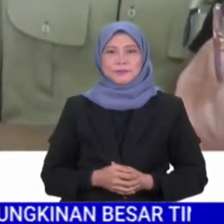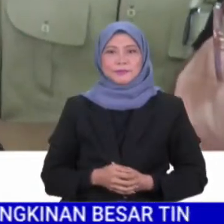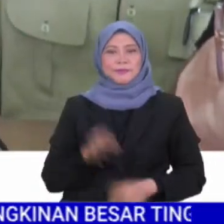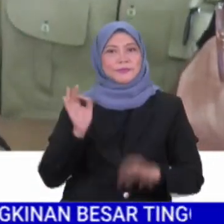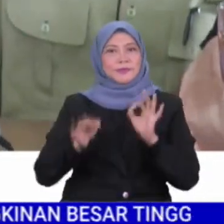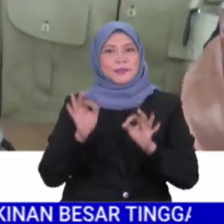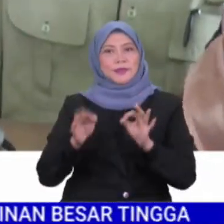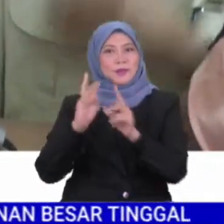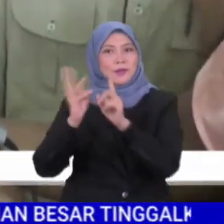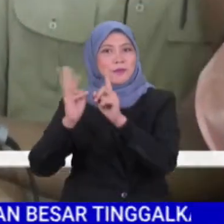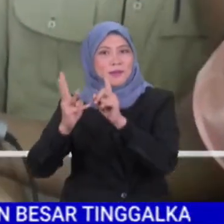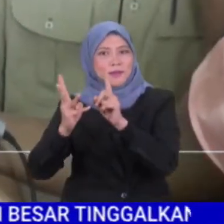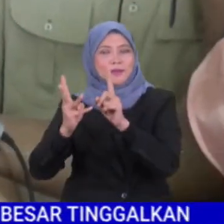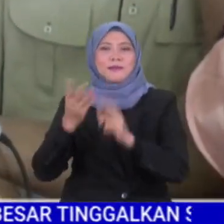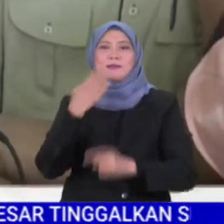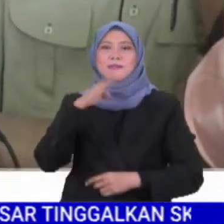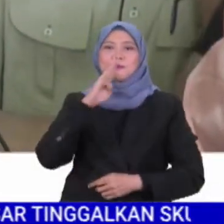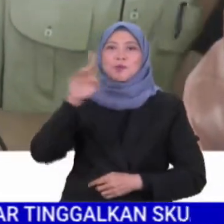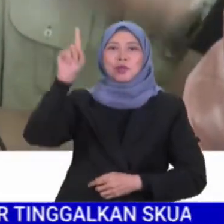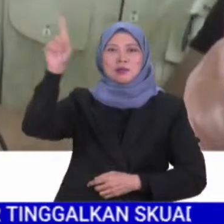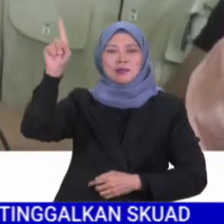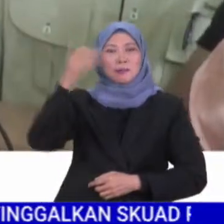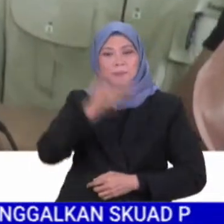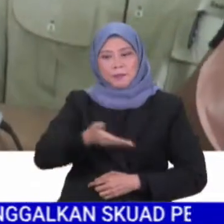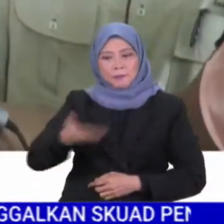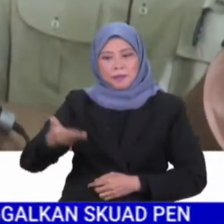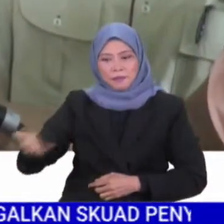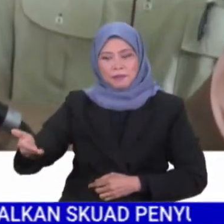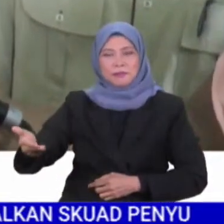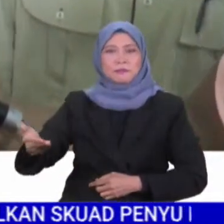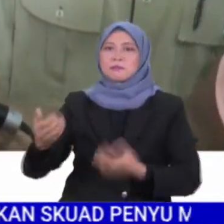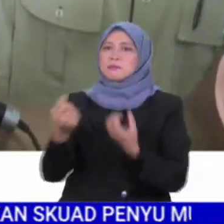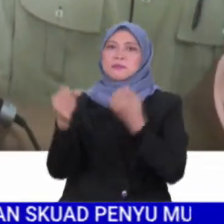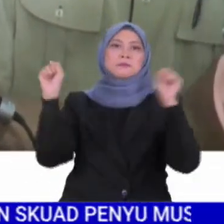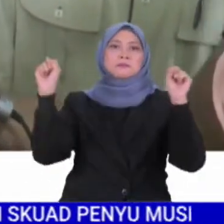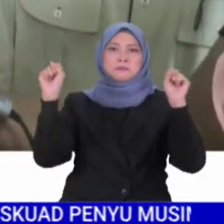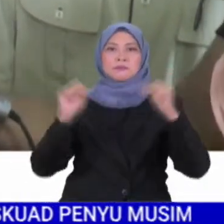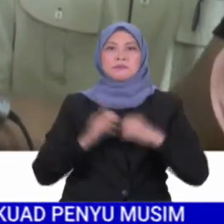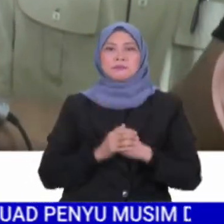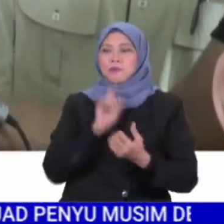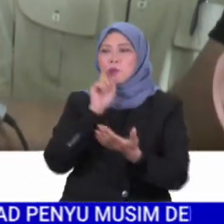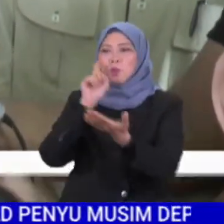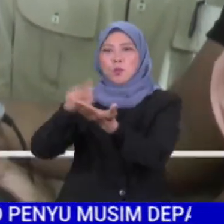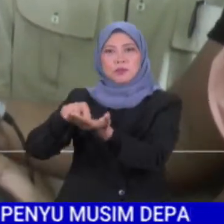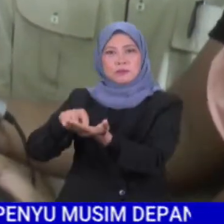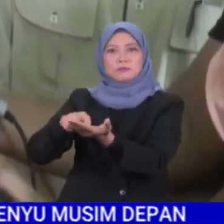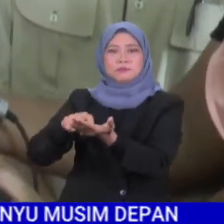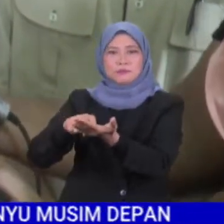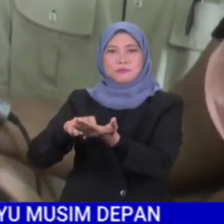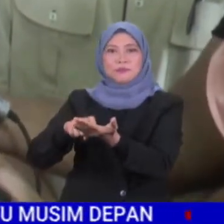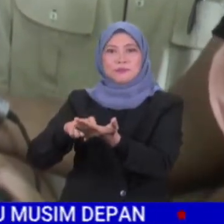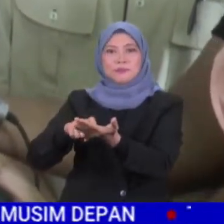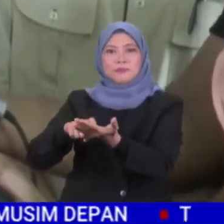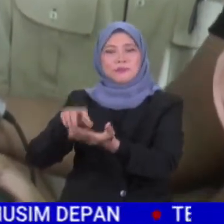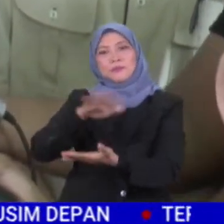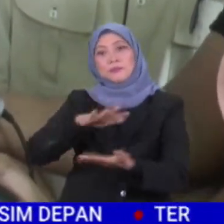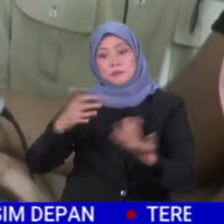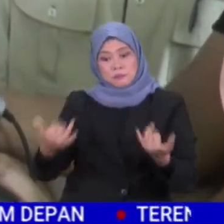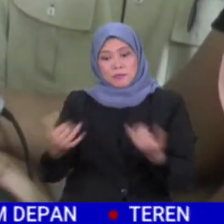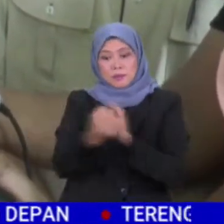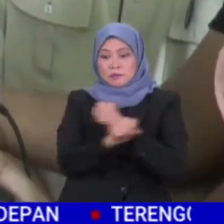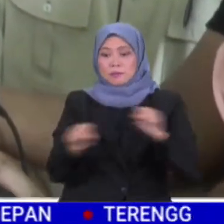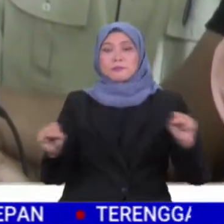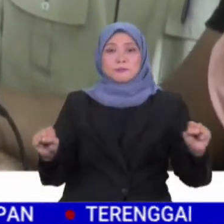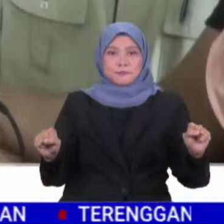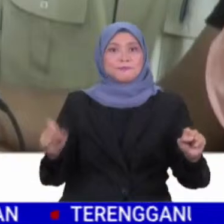Kalau di JKM kita, alhamdulillah barang-barang keperluan ni sudah diorder dah barang-barang sekira dan persiapan